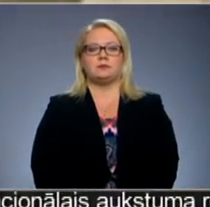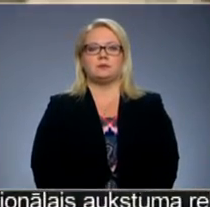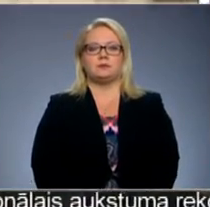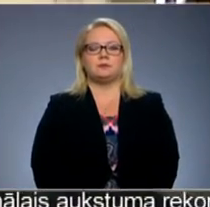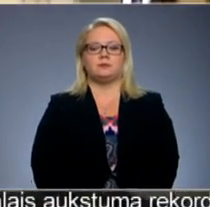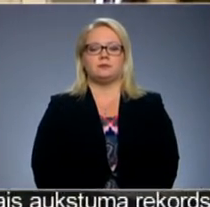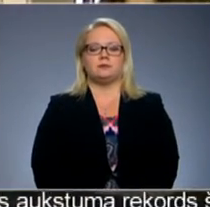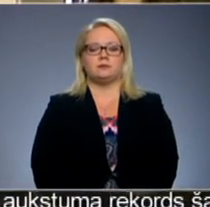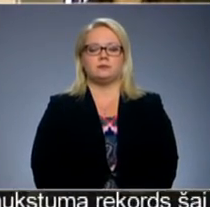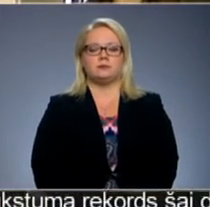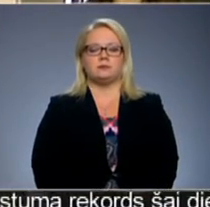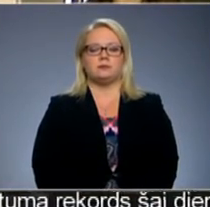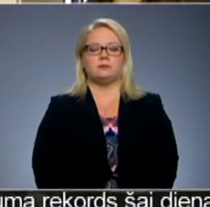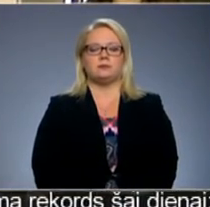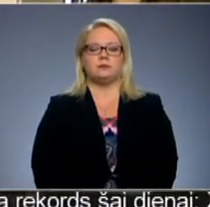Es jūs sveicināt, kadeti!